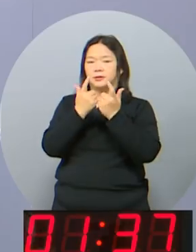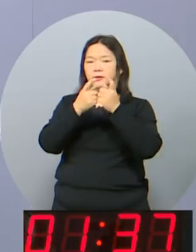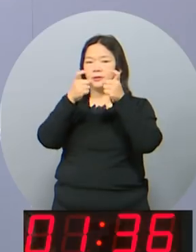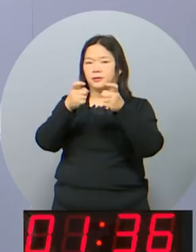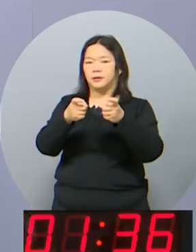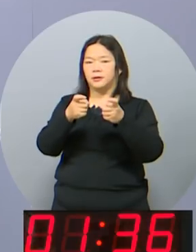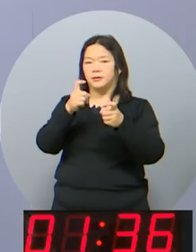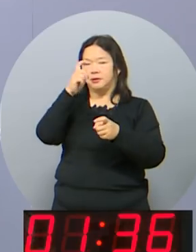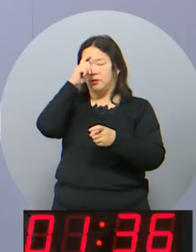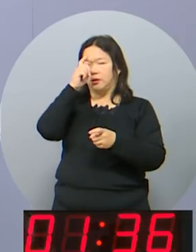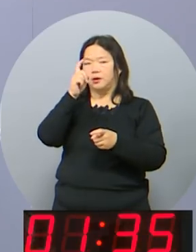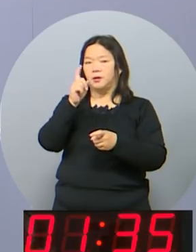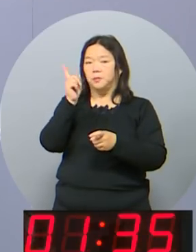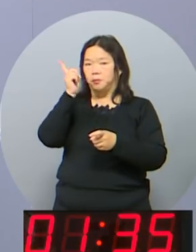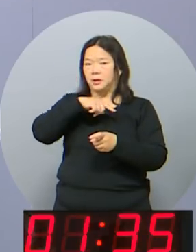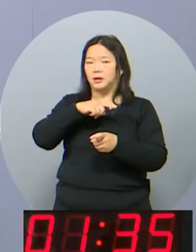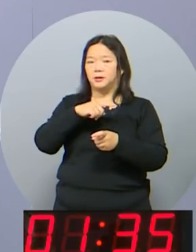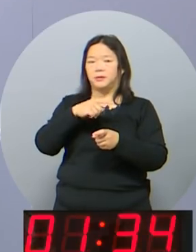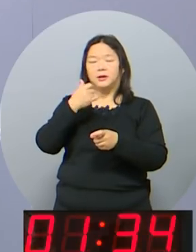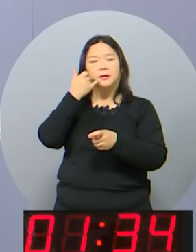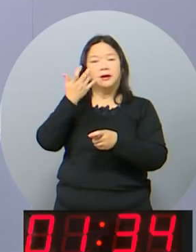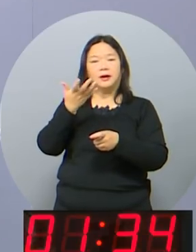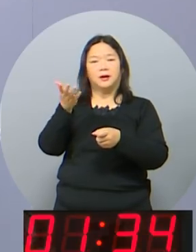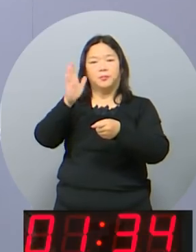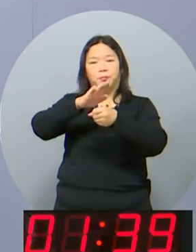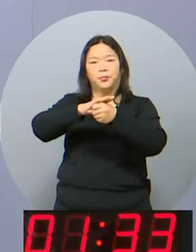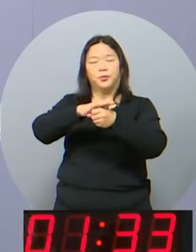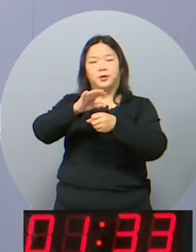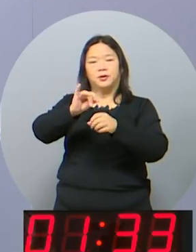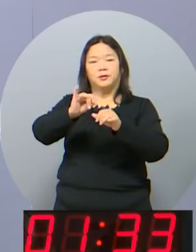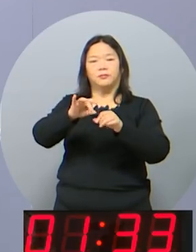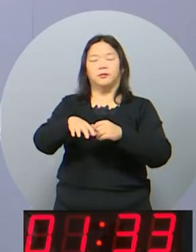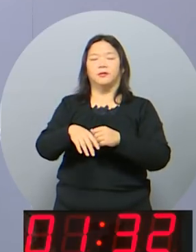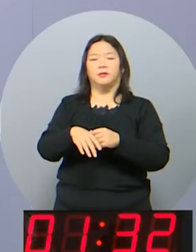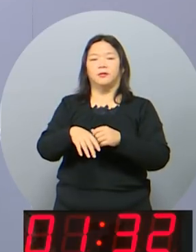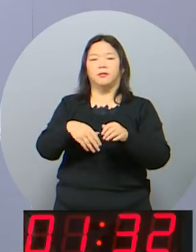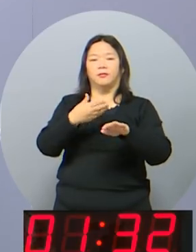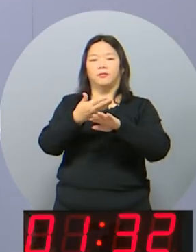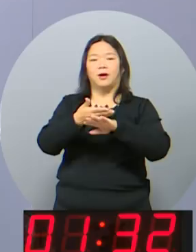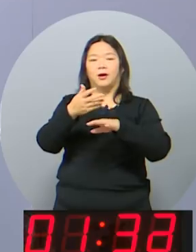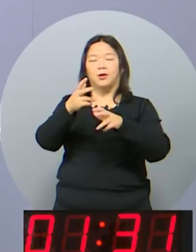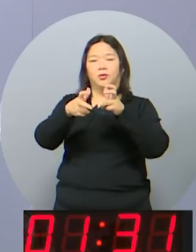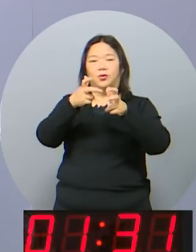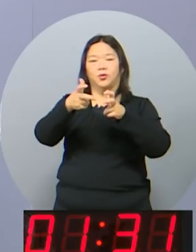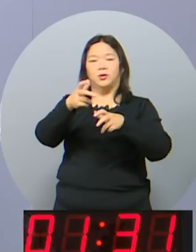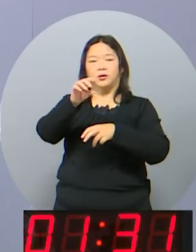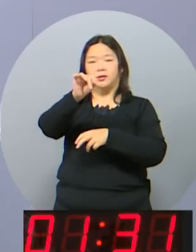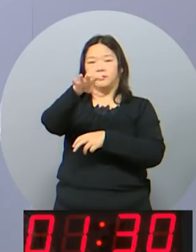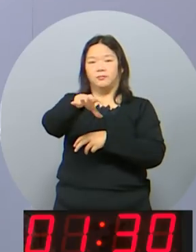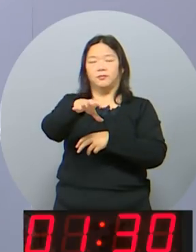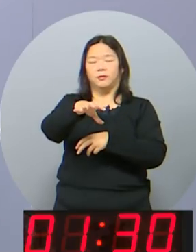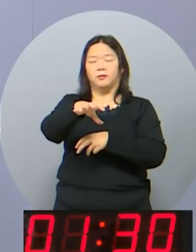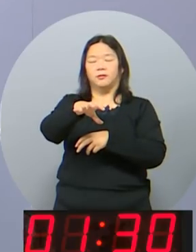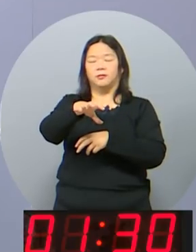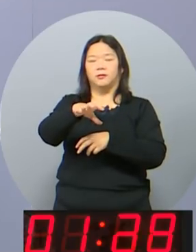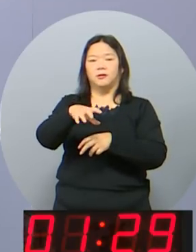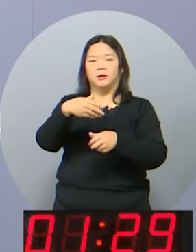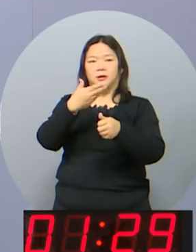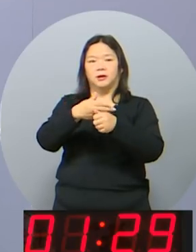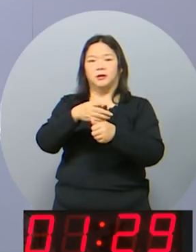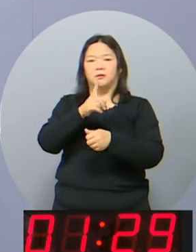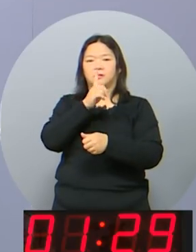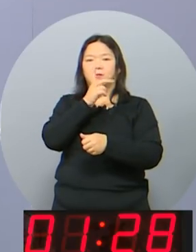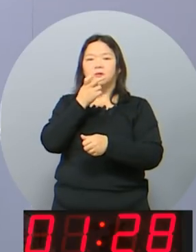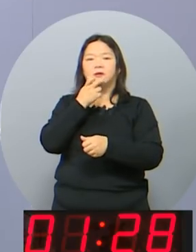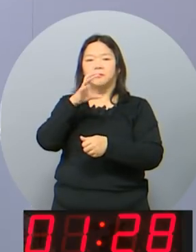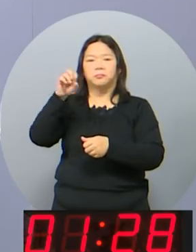不能将你填海第四期要放置油厂的这个地点，然后让中央又抢